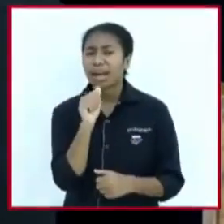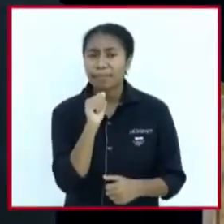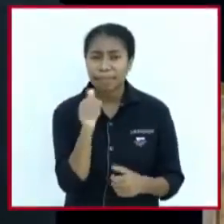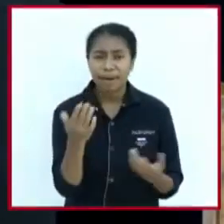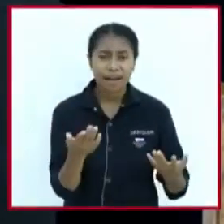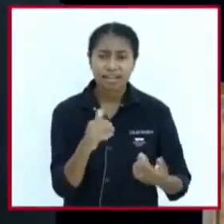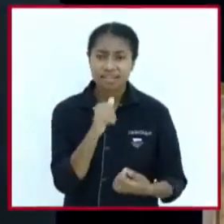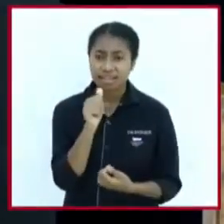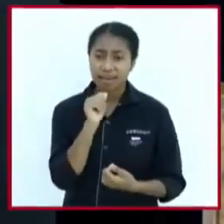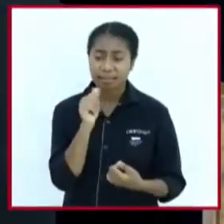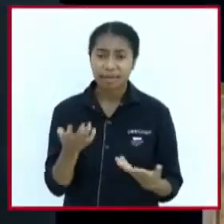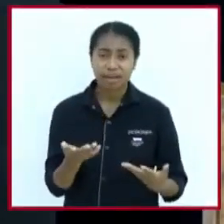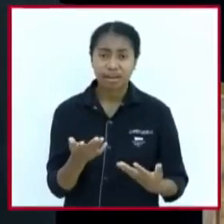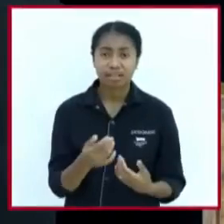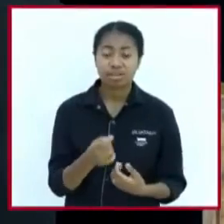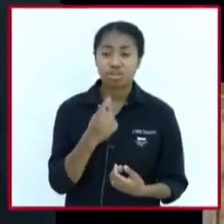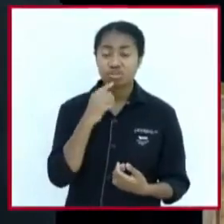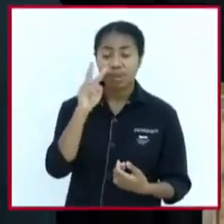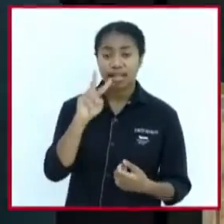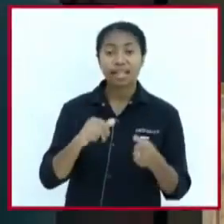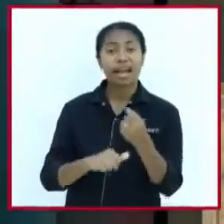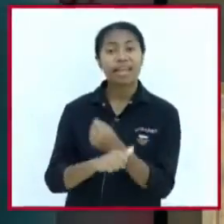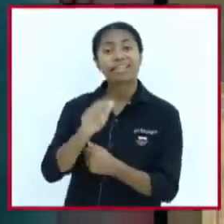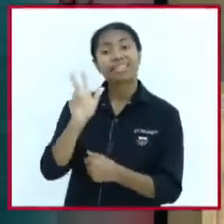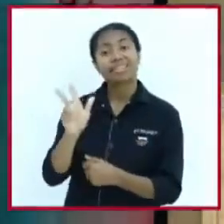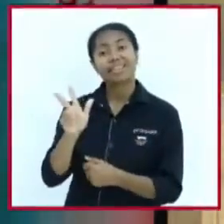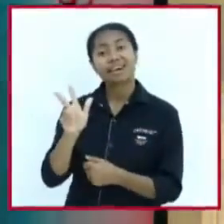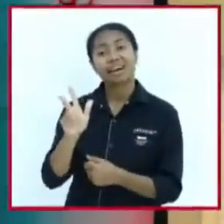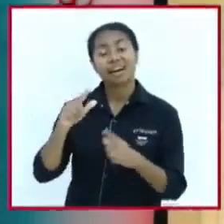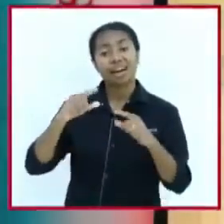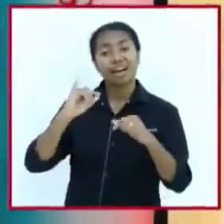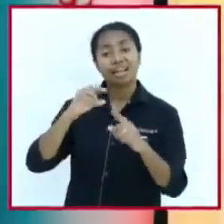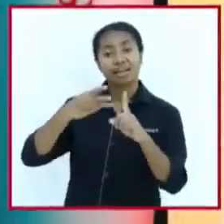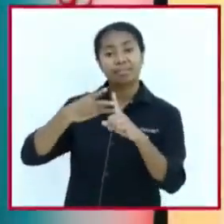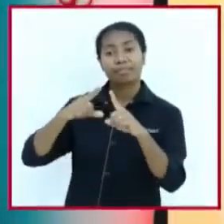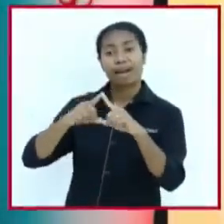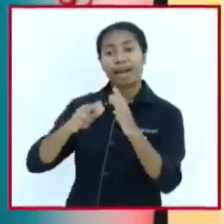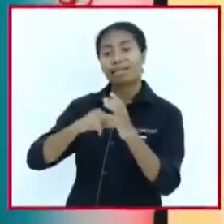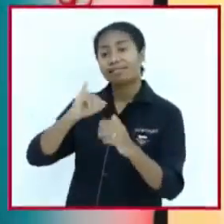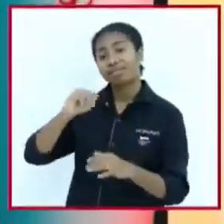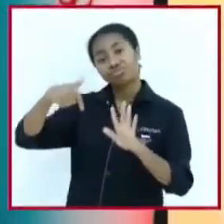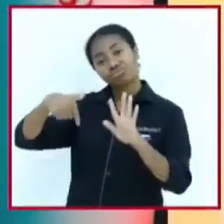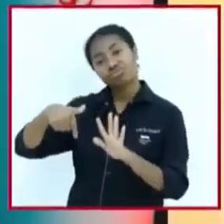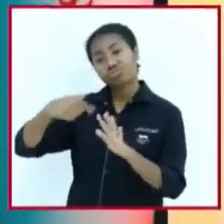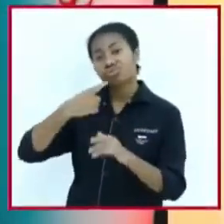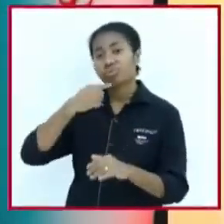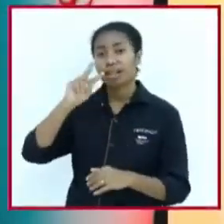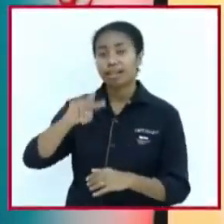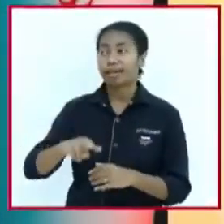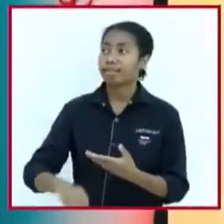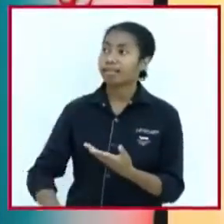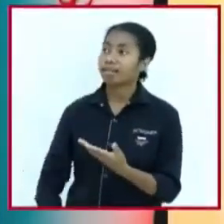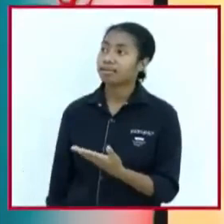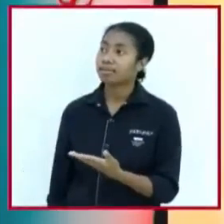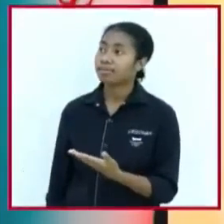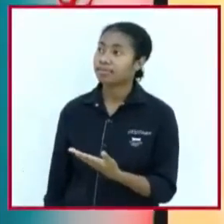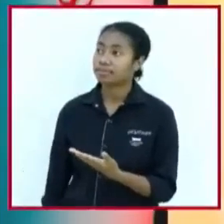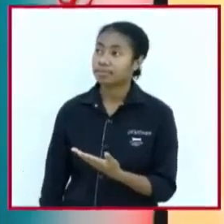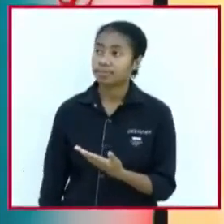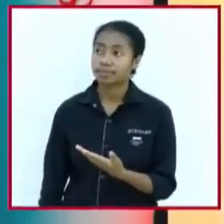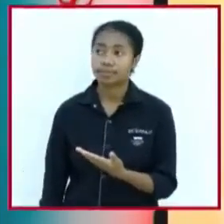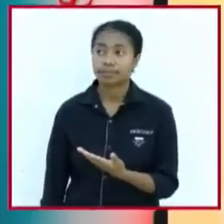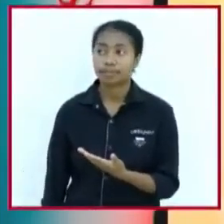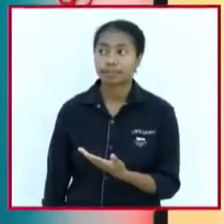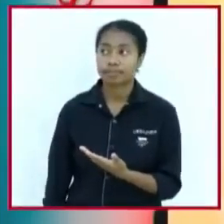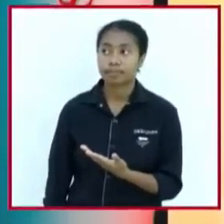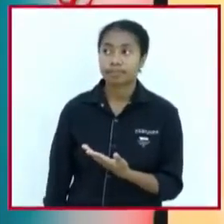yo yah ilah Ibrani 7 Diab tidak berbapak tidak